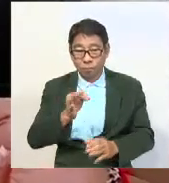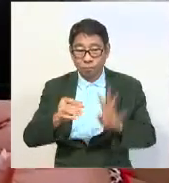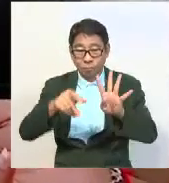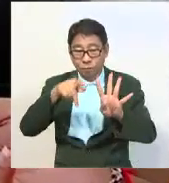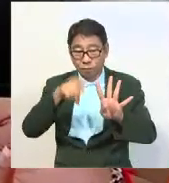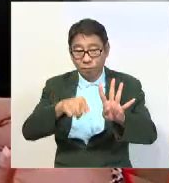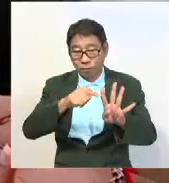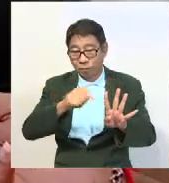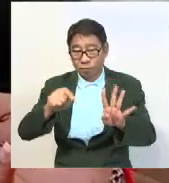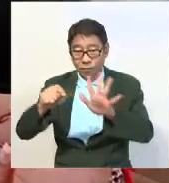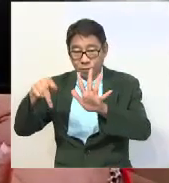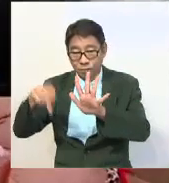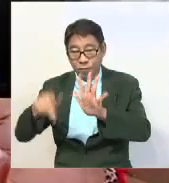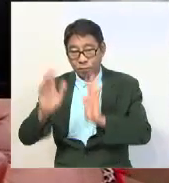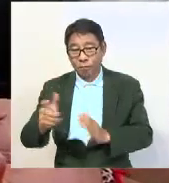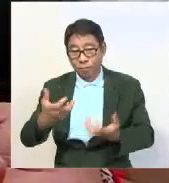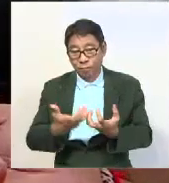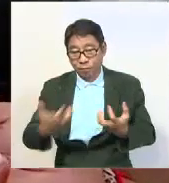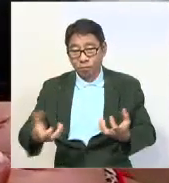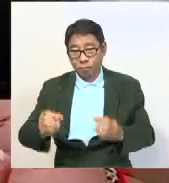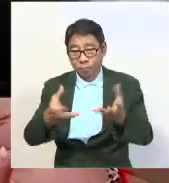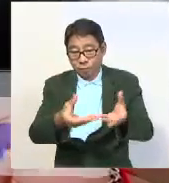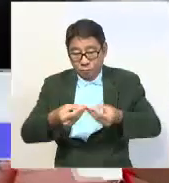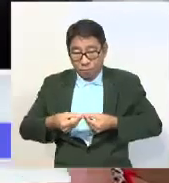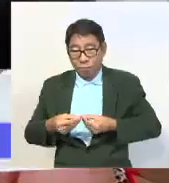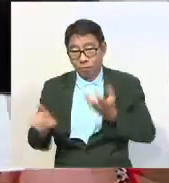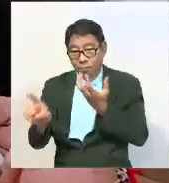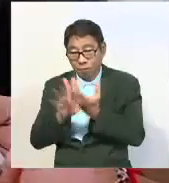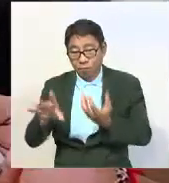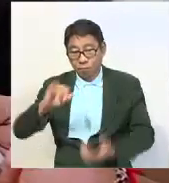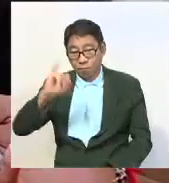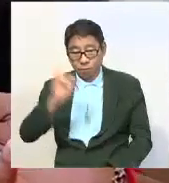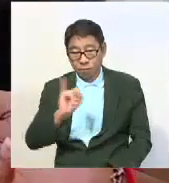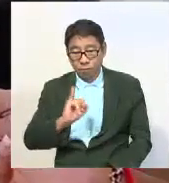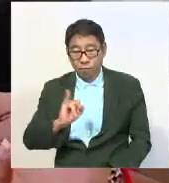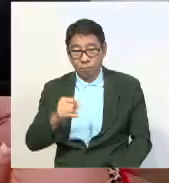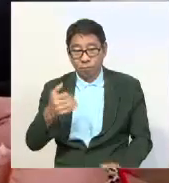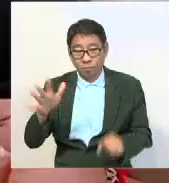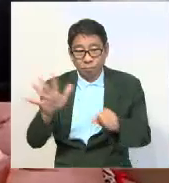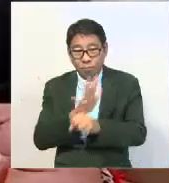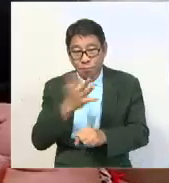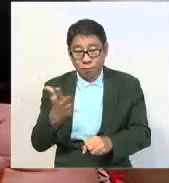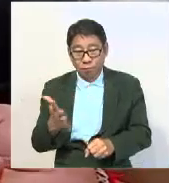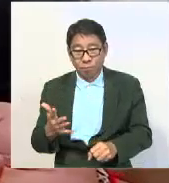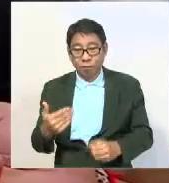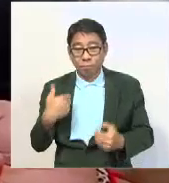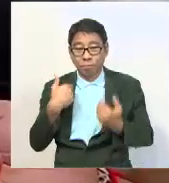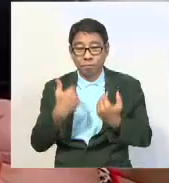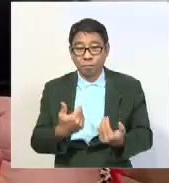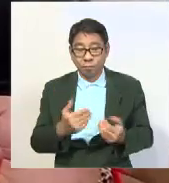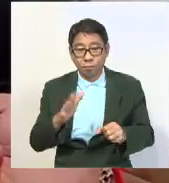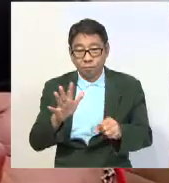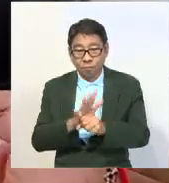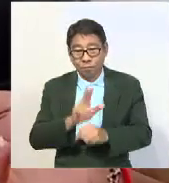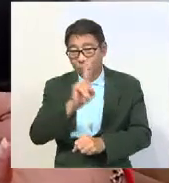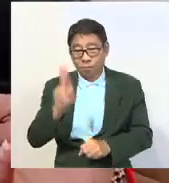ายที่ได้ไม่ได้ของได้ของไม่ได้คุณภาพได้ของไม่ครบนะครับได้ครบ